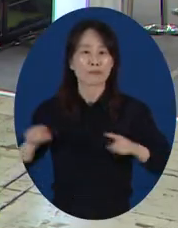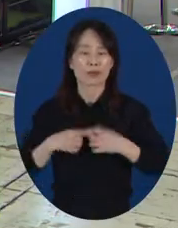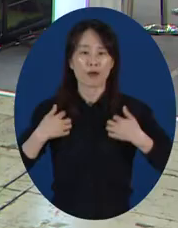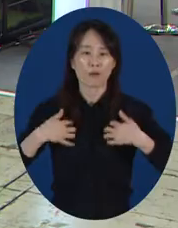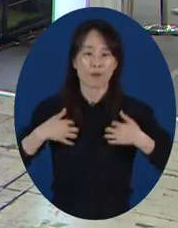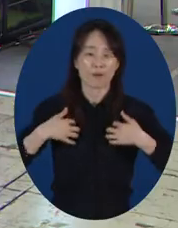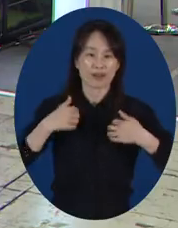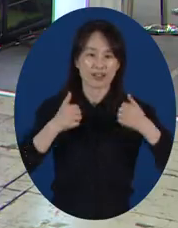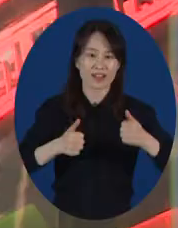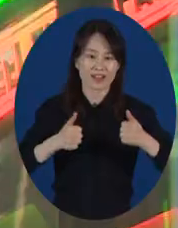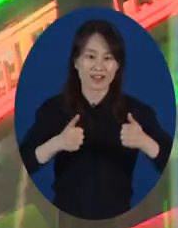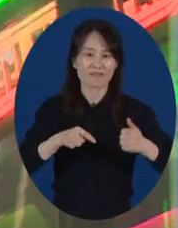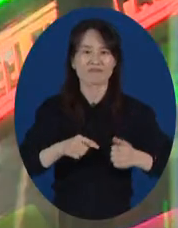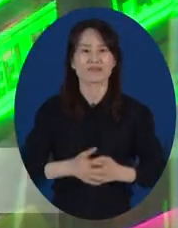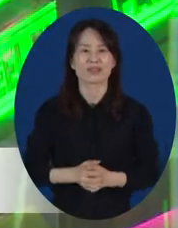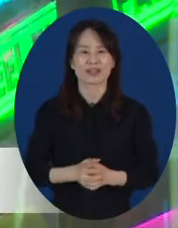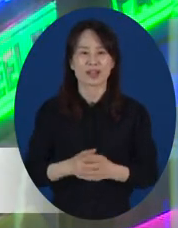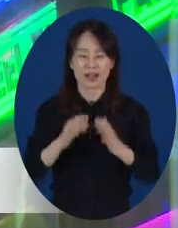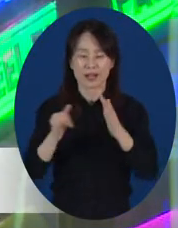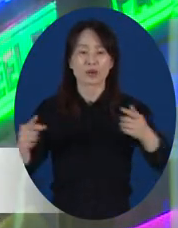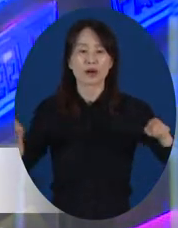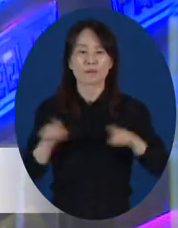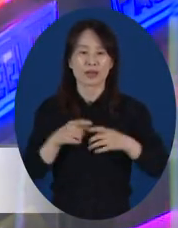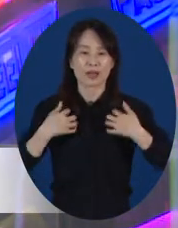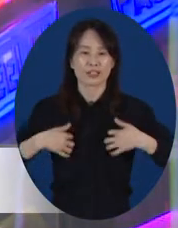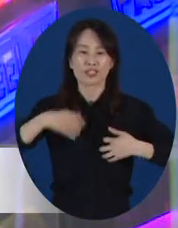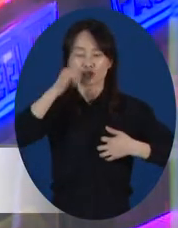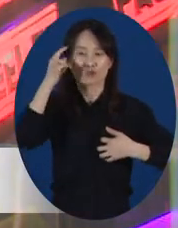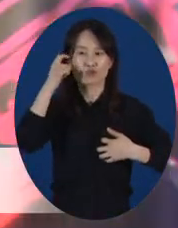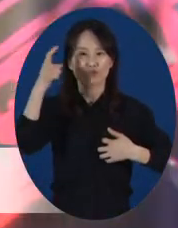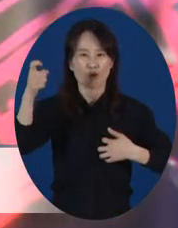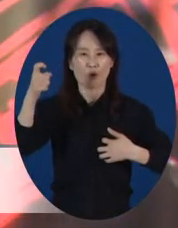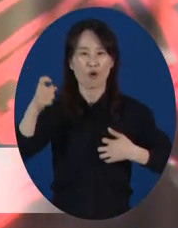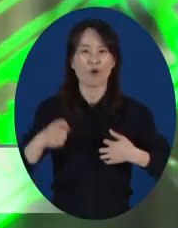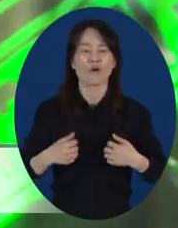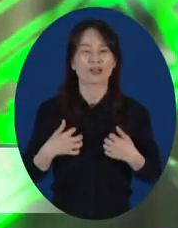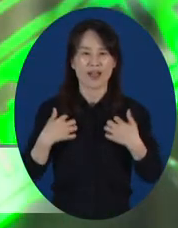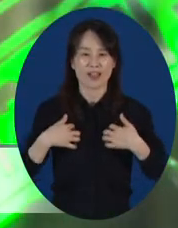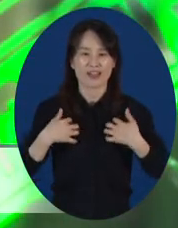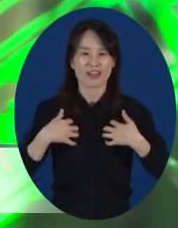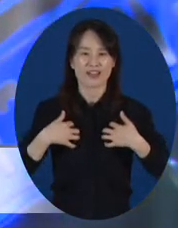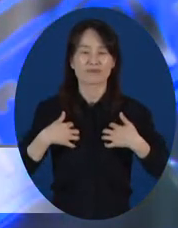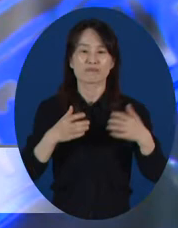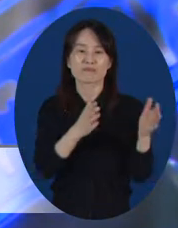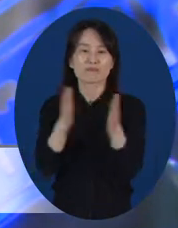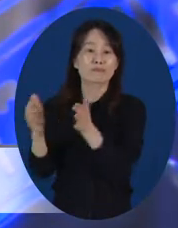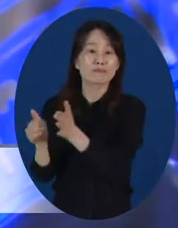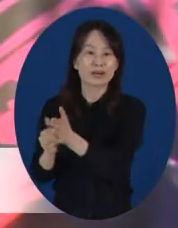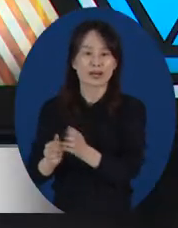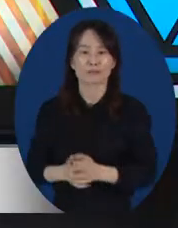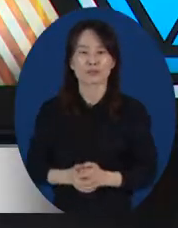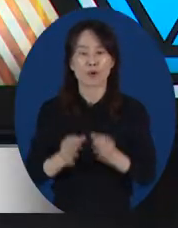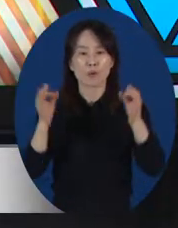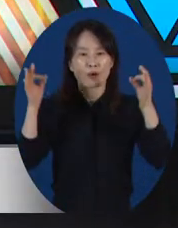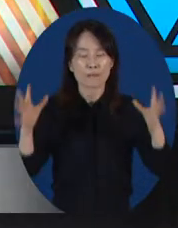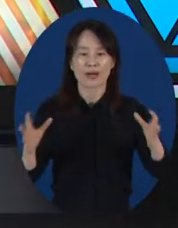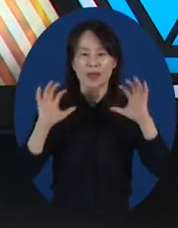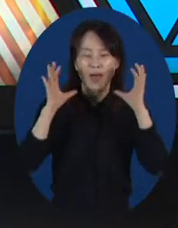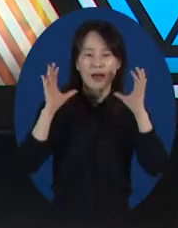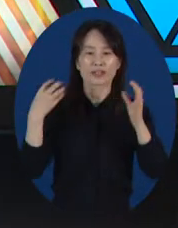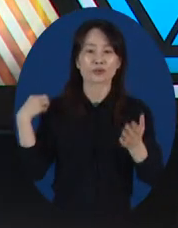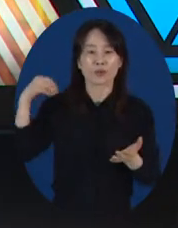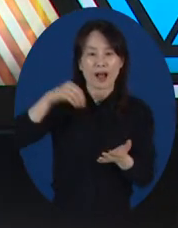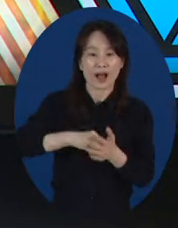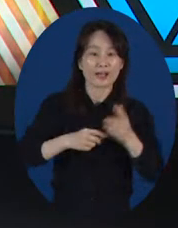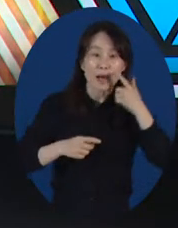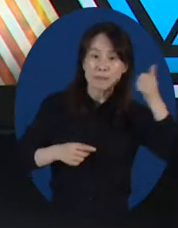함께 오락실 게임 한 판. 가족이 함께 즐길 수 있는 추억의 오락실 게임이 한가득 준비되어 있습니다. 오랜만에 어린